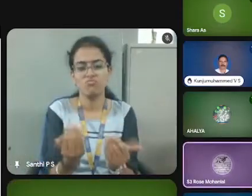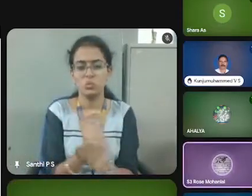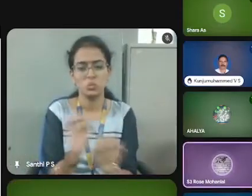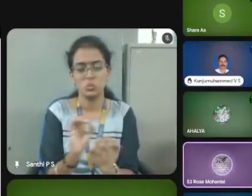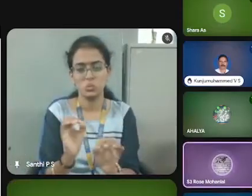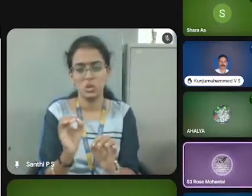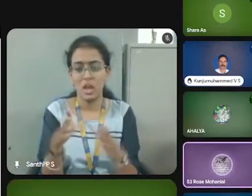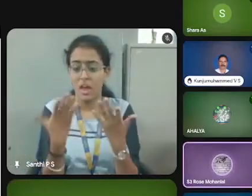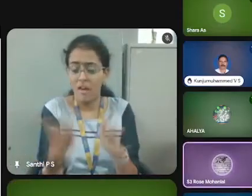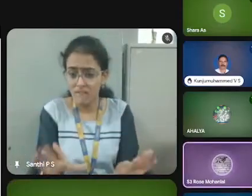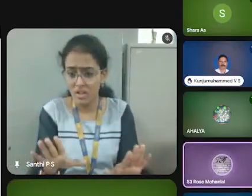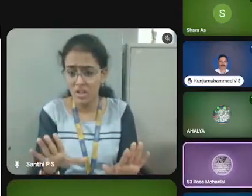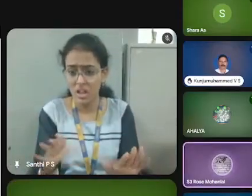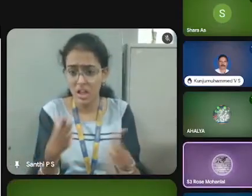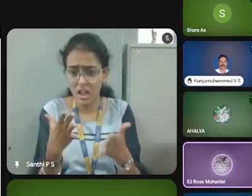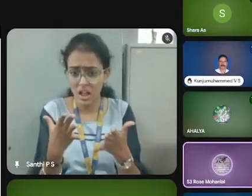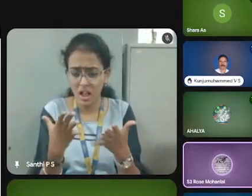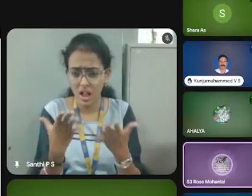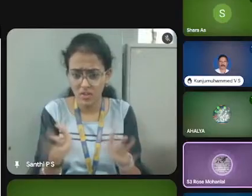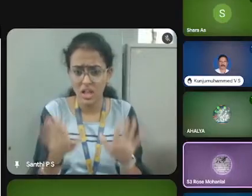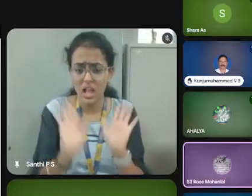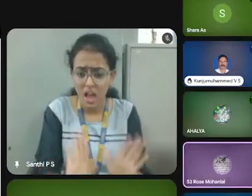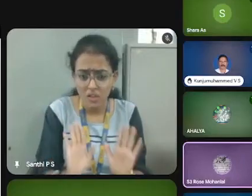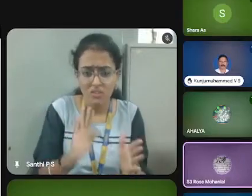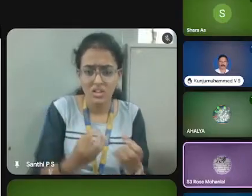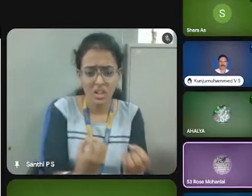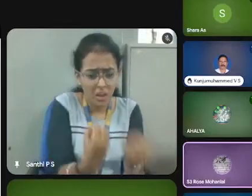അതിന് എവിടെയെങ്കിലും ഉള്ളതായിട്ട് മാം ഒന്ന് പറയാമോ?